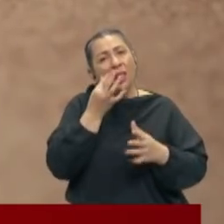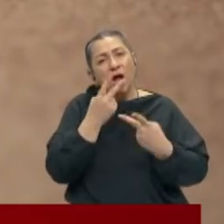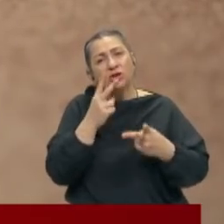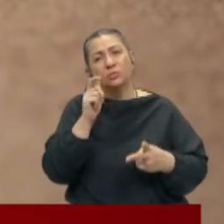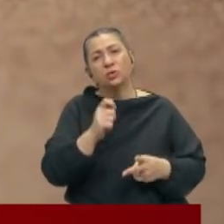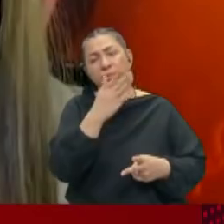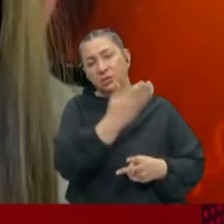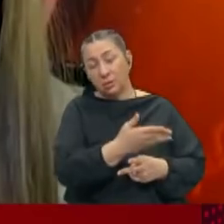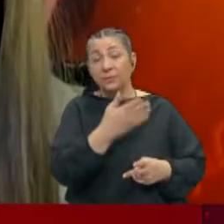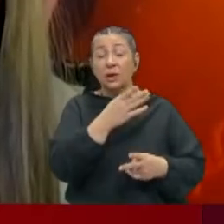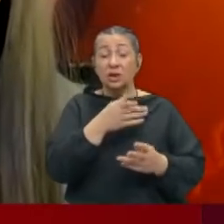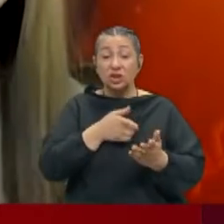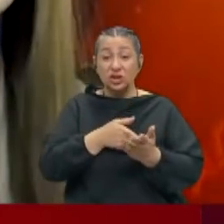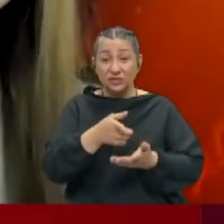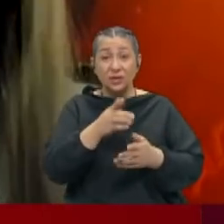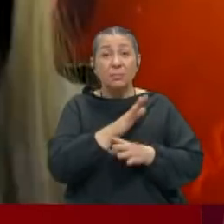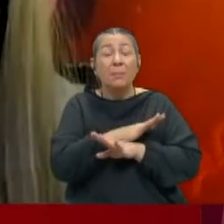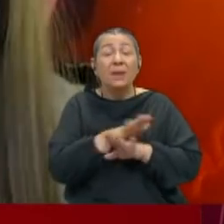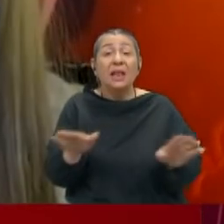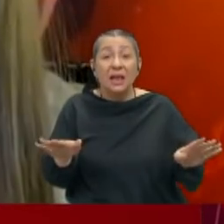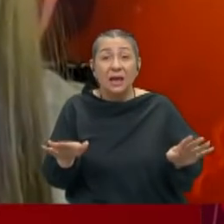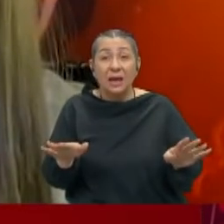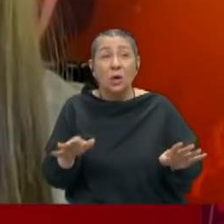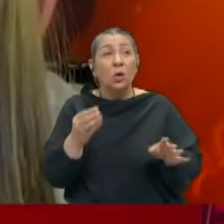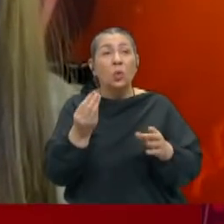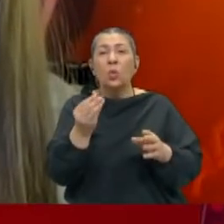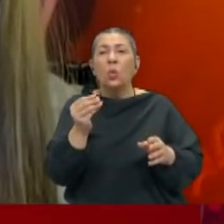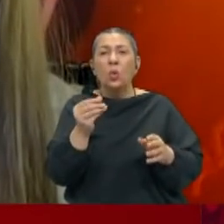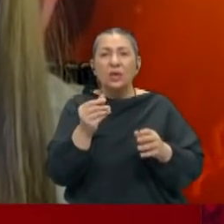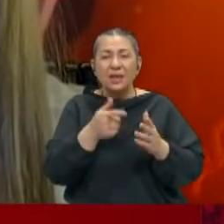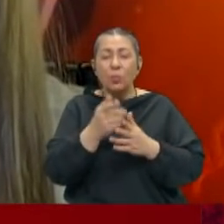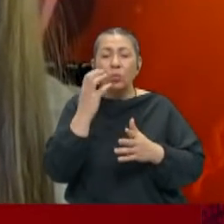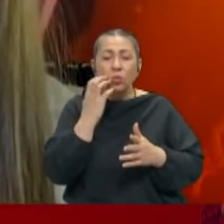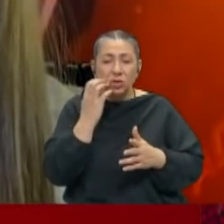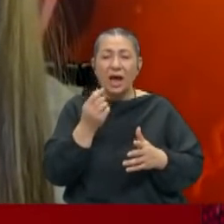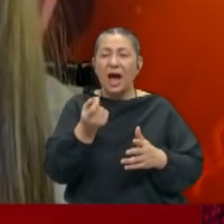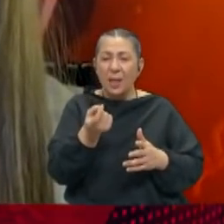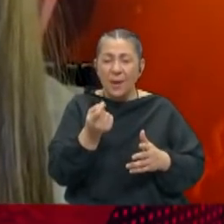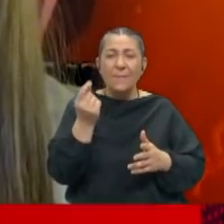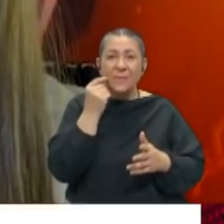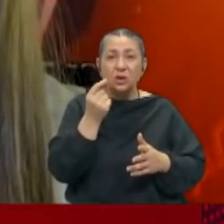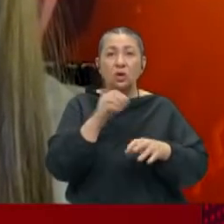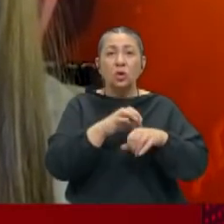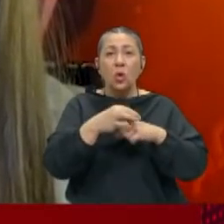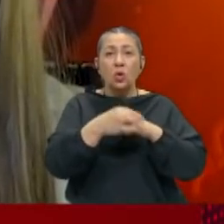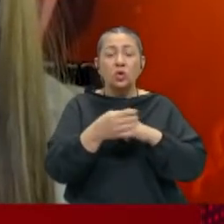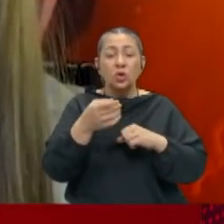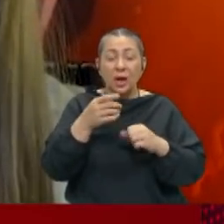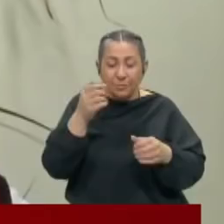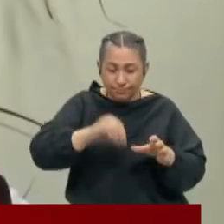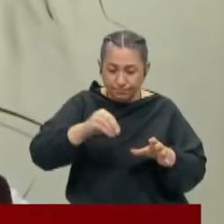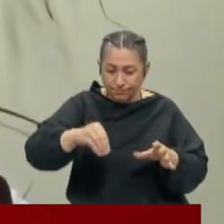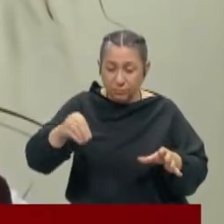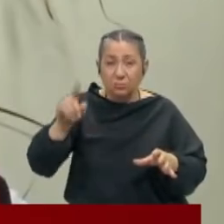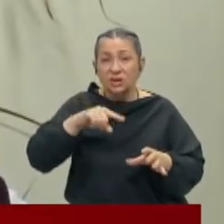oldu. Kuru tarım çiftçisi tamamen bitmiş durumda. Kuru tarım çiftçisinin buğday, arpa, mercimek ve nohut ekmekten başka şansı